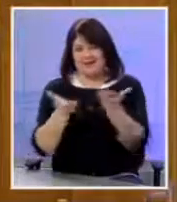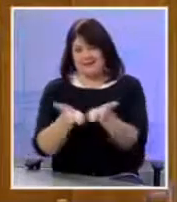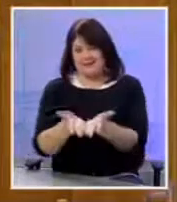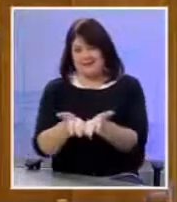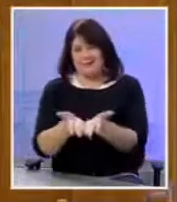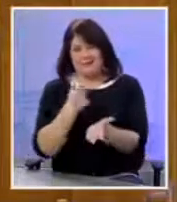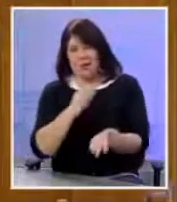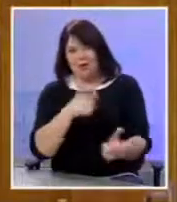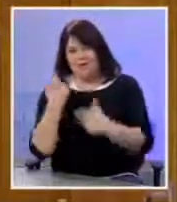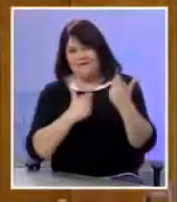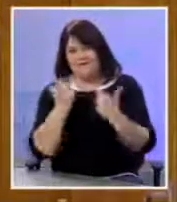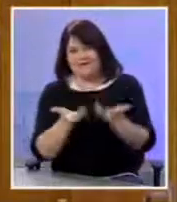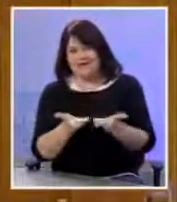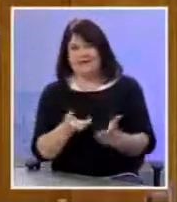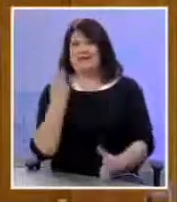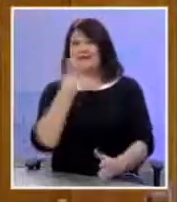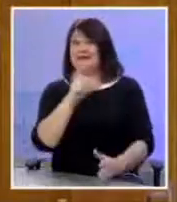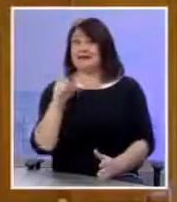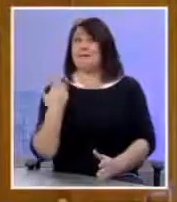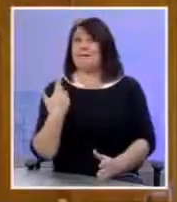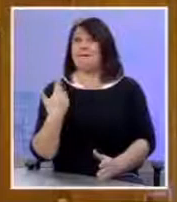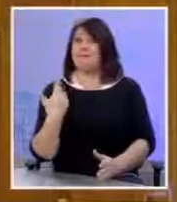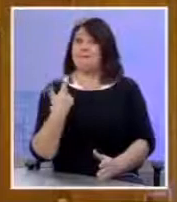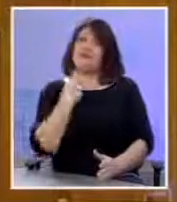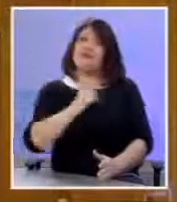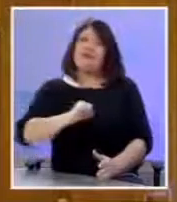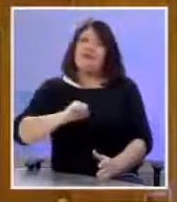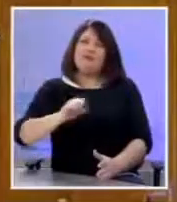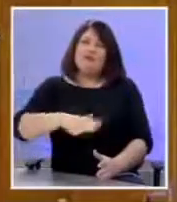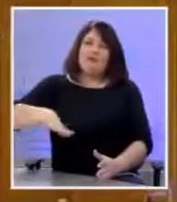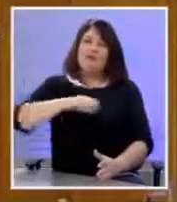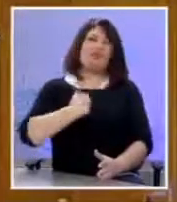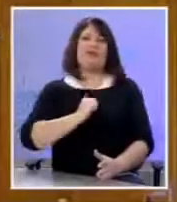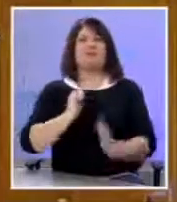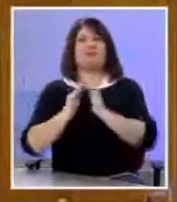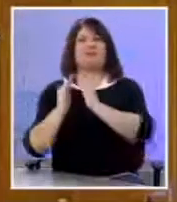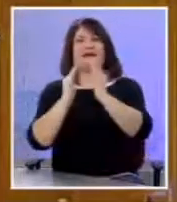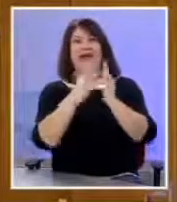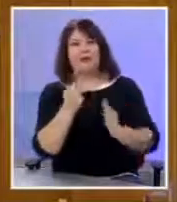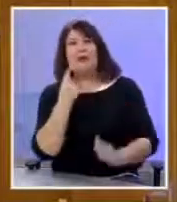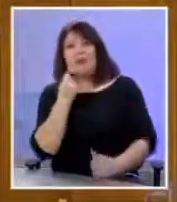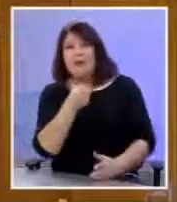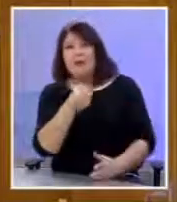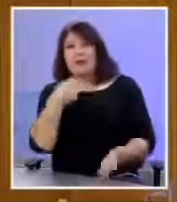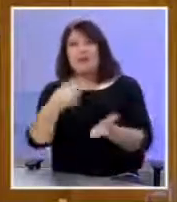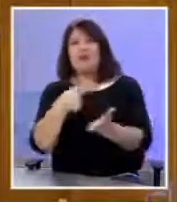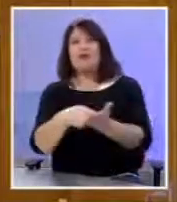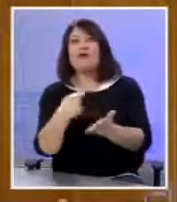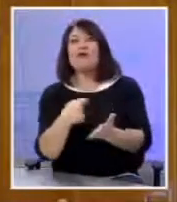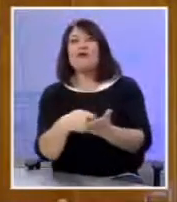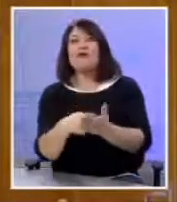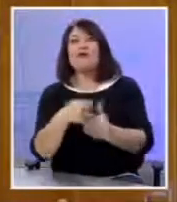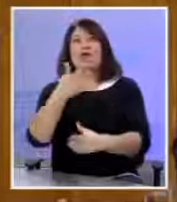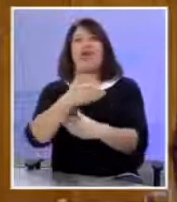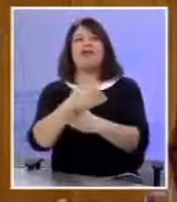πριν 3 εβδομάδες εδώ μέσα τρομοκρατούσαν τους ιδιοκτήτες ακινήτων ότι θα φορολογούνται για